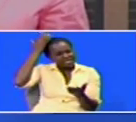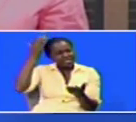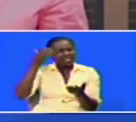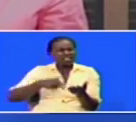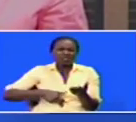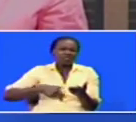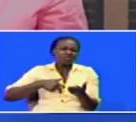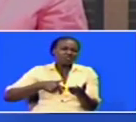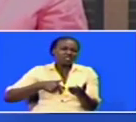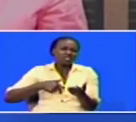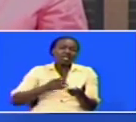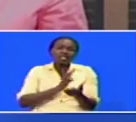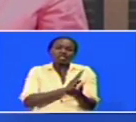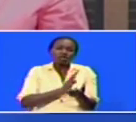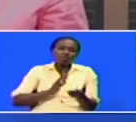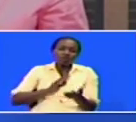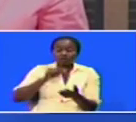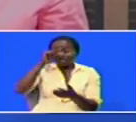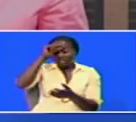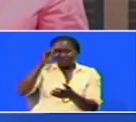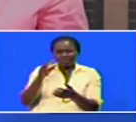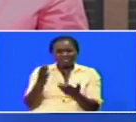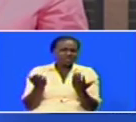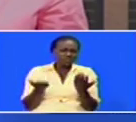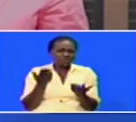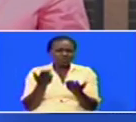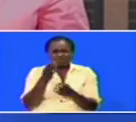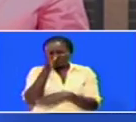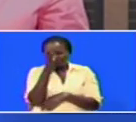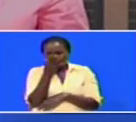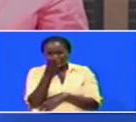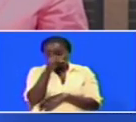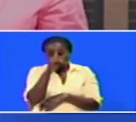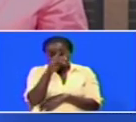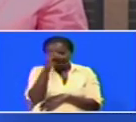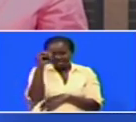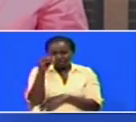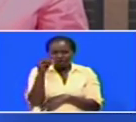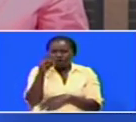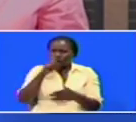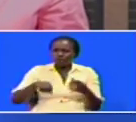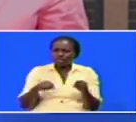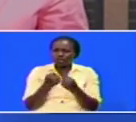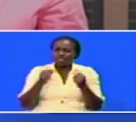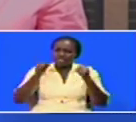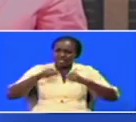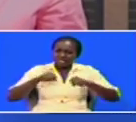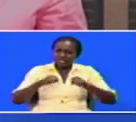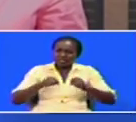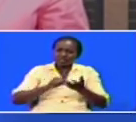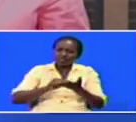kuwa baraza la magavana linawachezea shere. Je, ni nini ambacho kimewafanya sasa wakakubali kutia saini mkataba